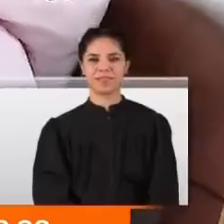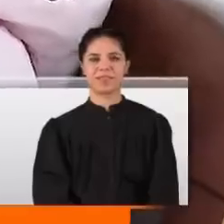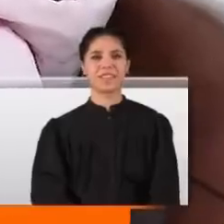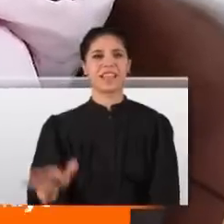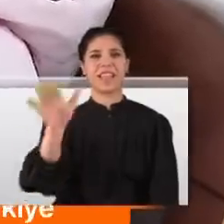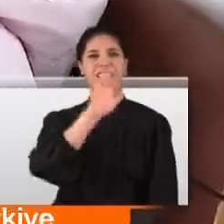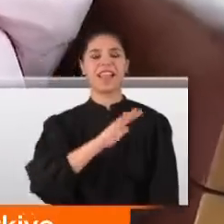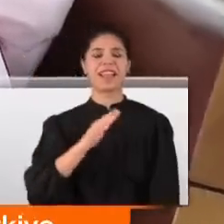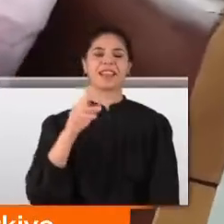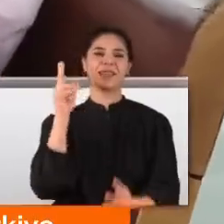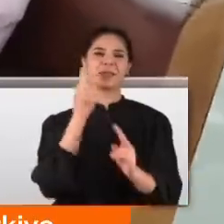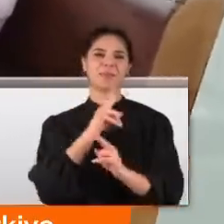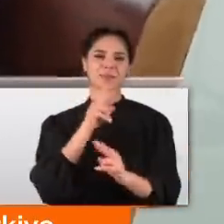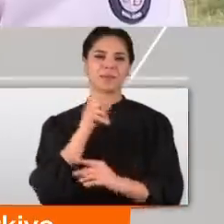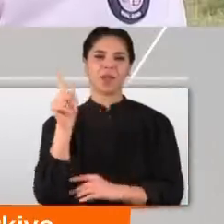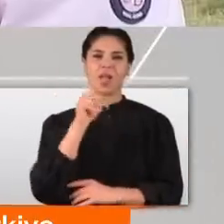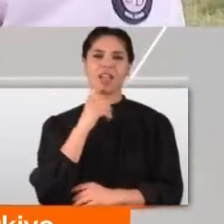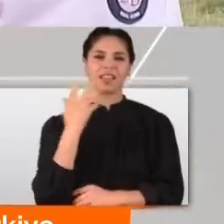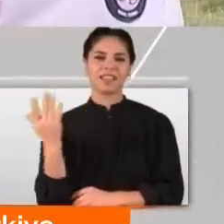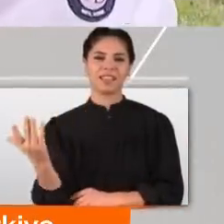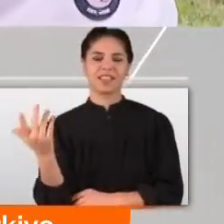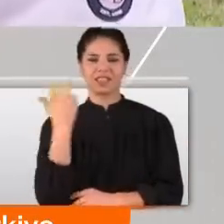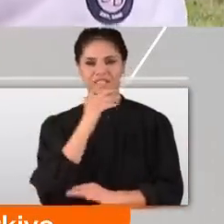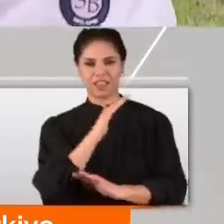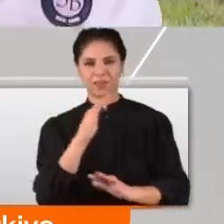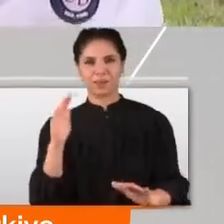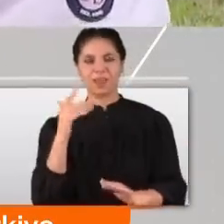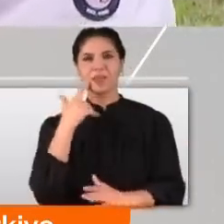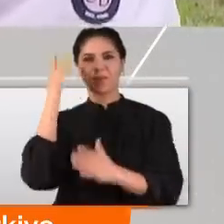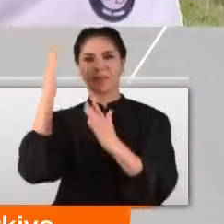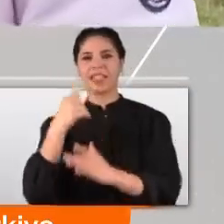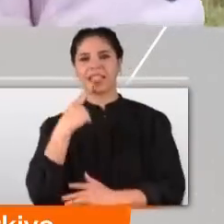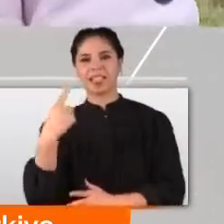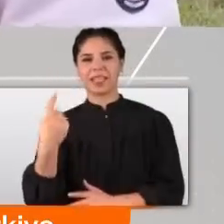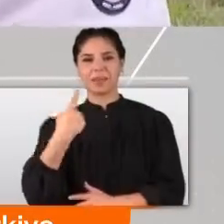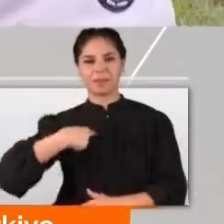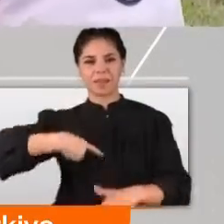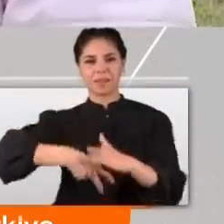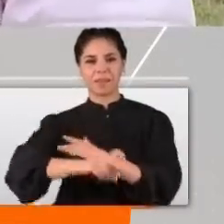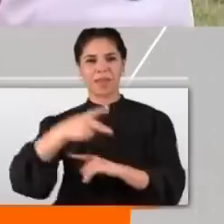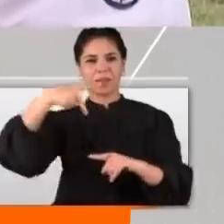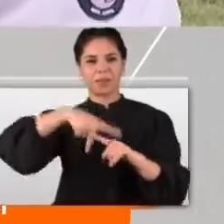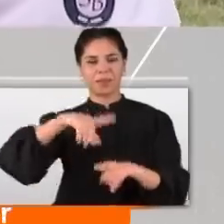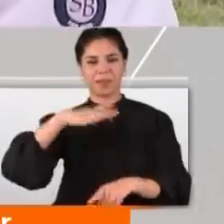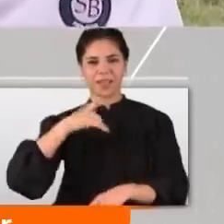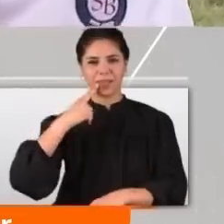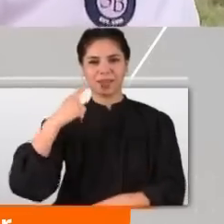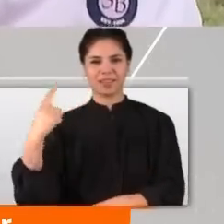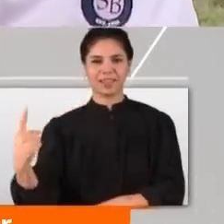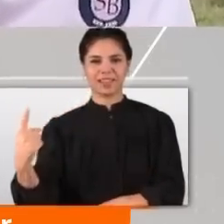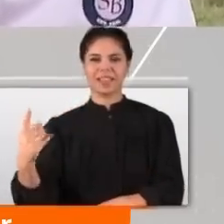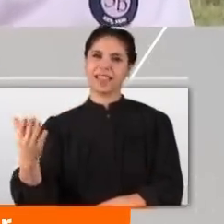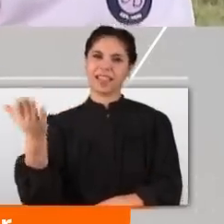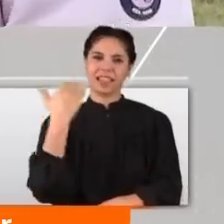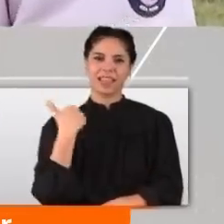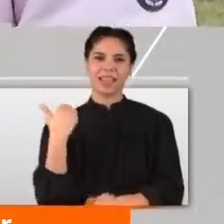Herkesin sempatisini kazanan Defne 10 yaşında. Şarkı bitince Cumhurbaşkanı'na dedim ki biz de metroya binebilir miyiz? Sonra